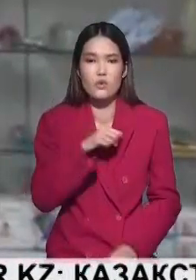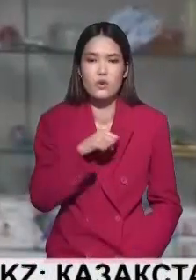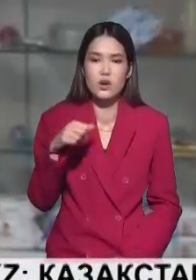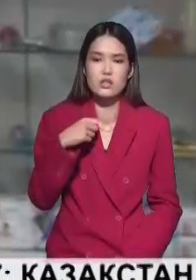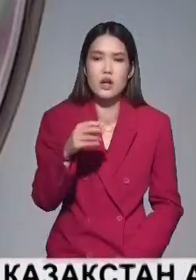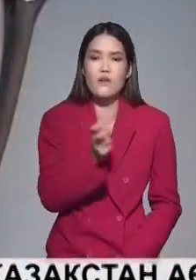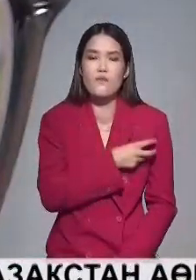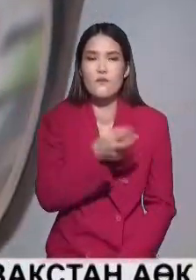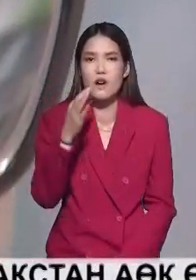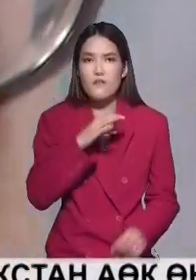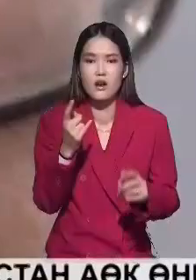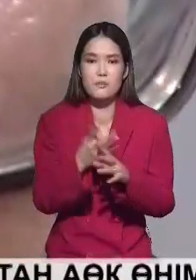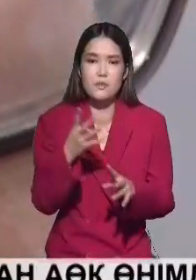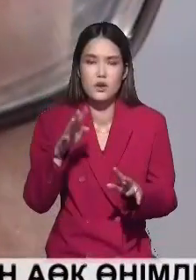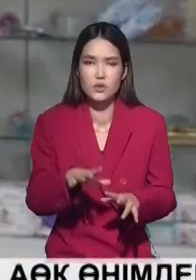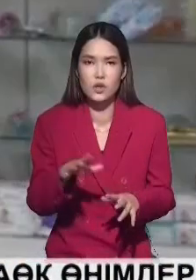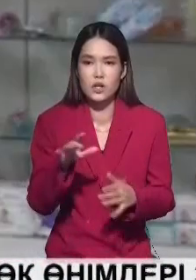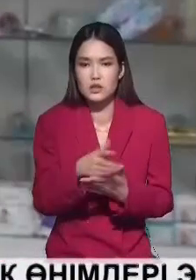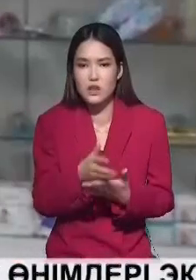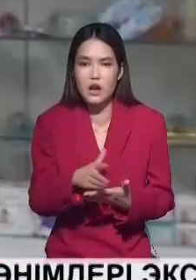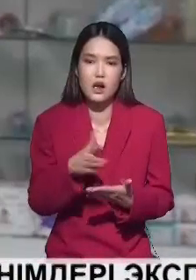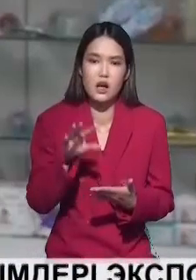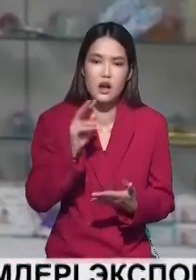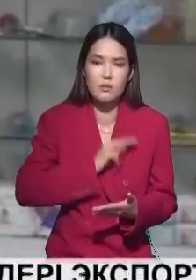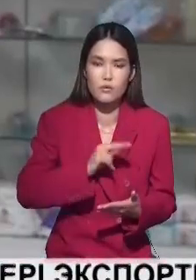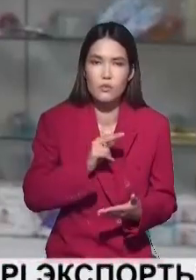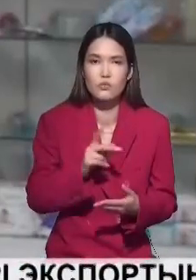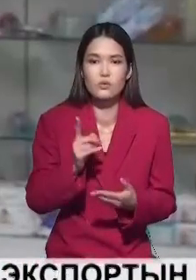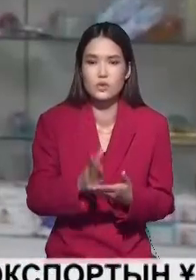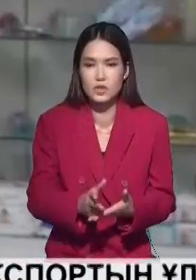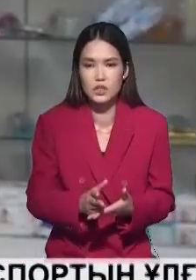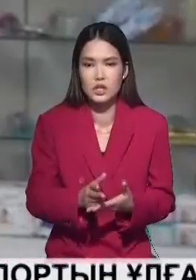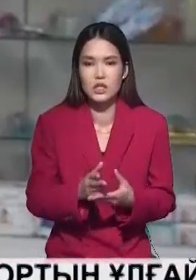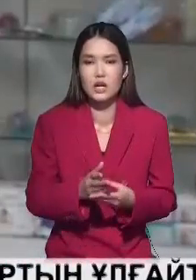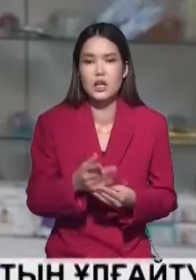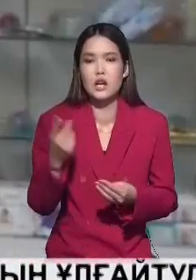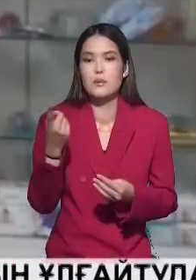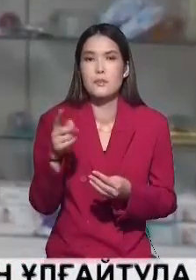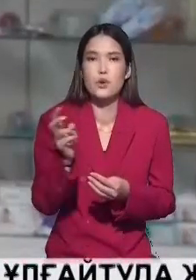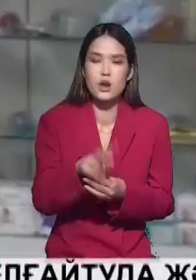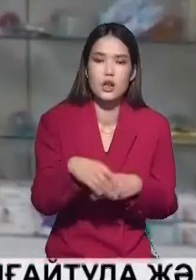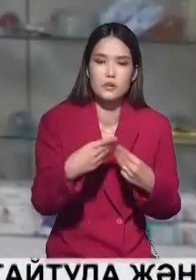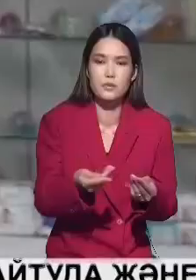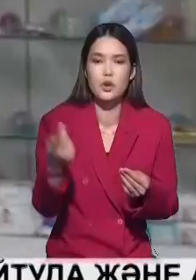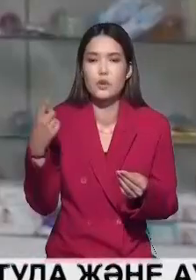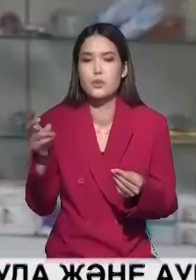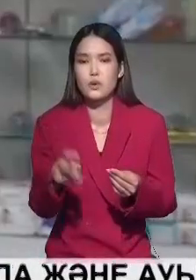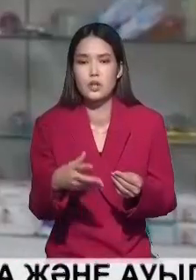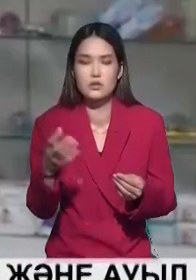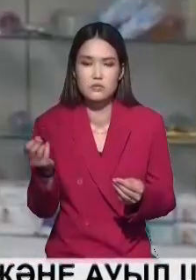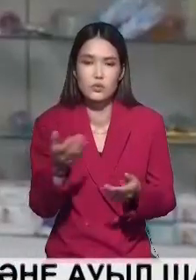тұрған, сол кісілер біледі. 200-ге жуық препарат жоқ болды. Біреулері маркировка өте алмай жатыр, біреулері маркировка